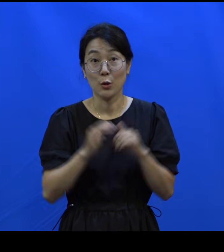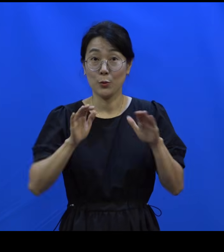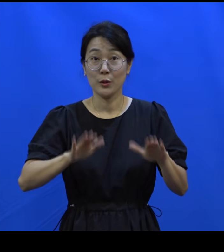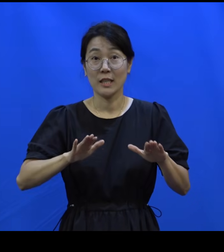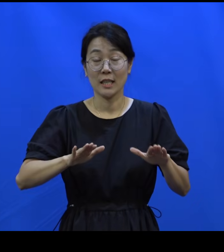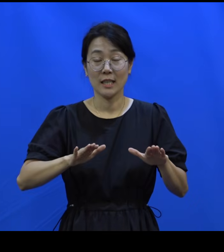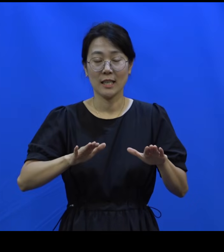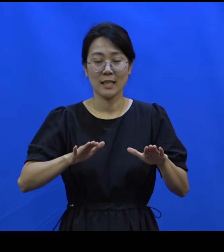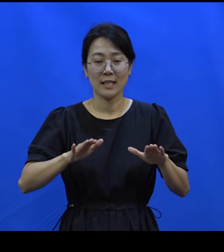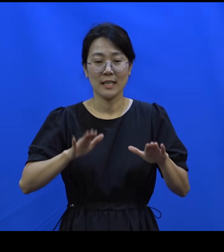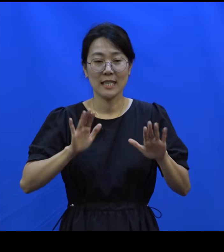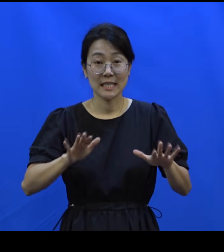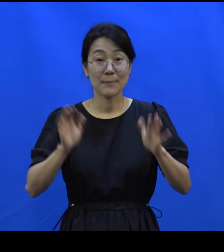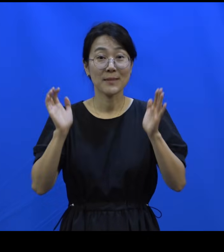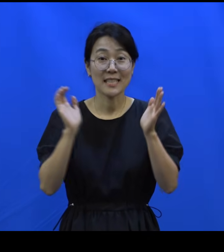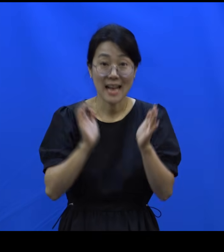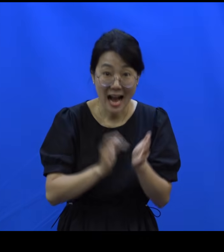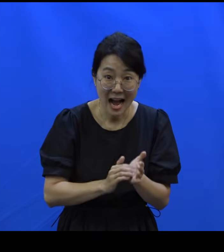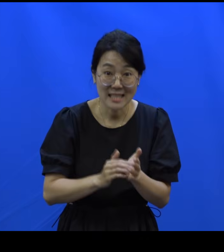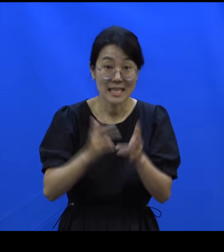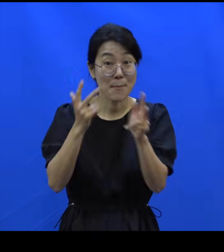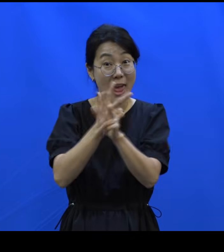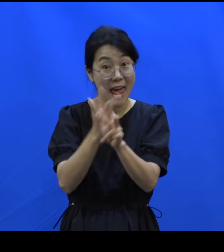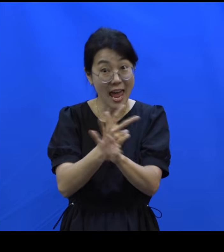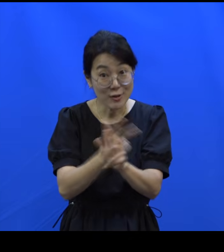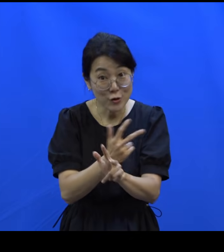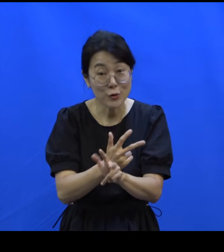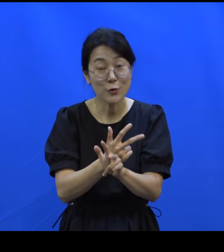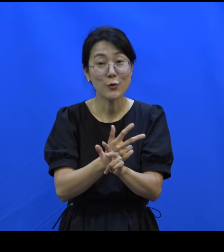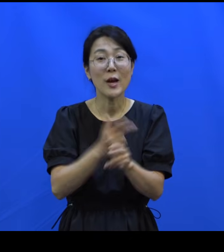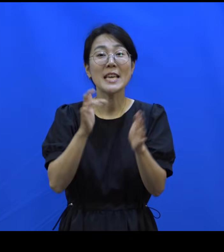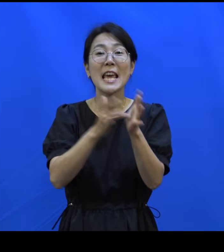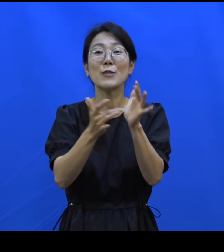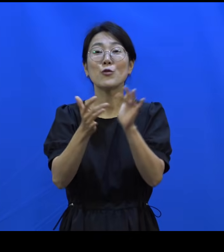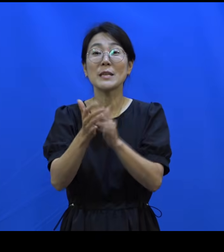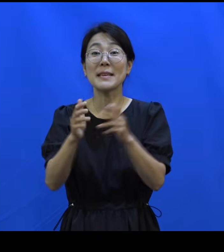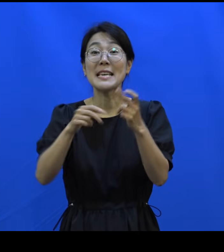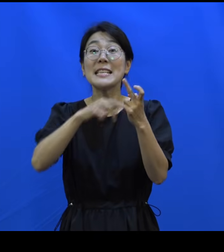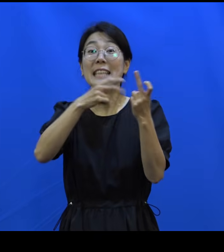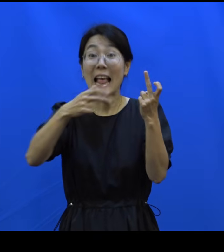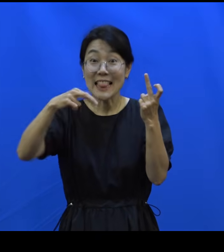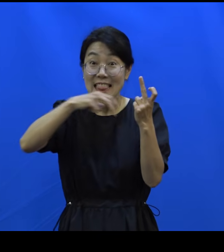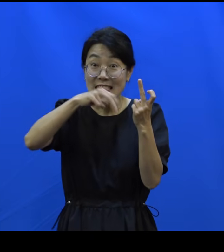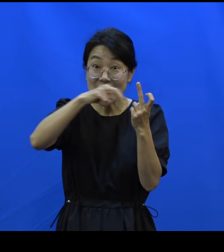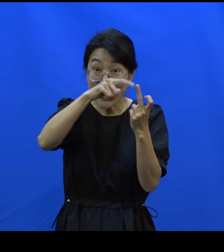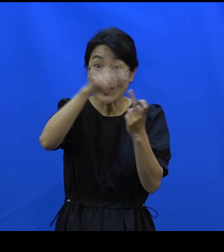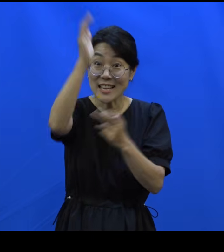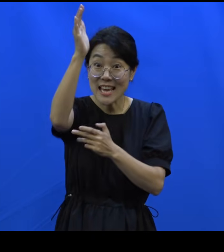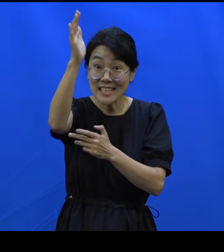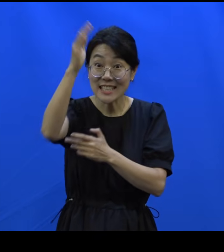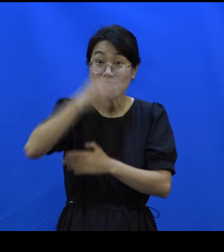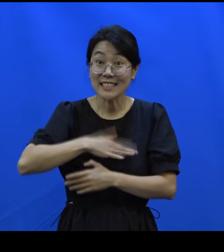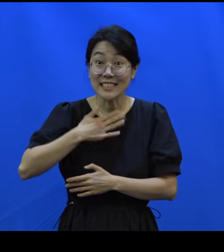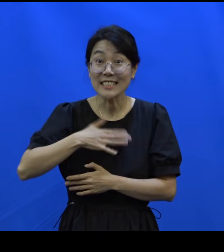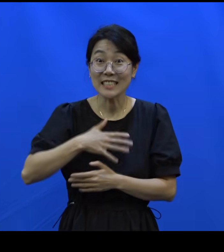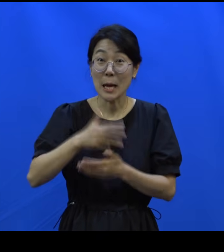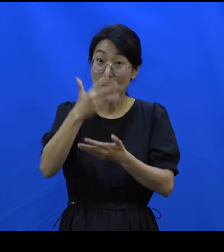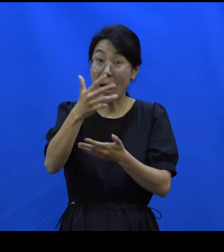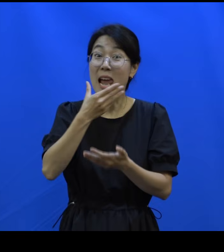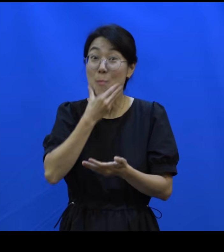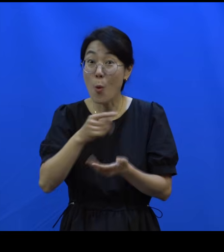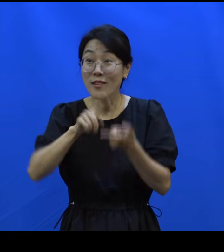자, 우리는 계속해서 예수님께서 말씀하시는 산상수훈 중에 이제 오늘 본문은